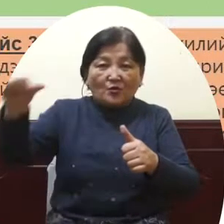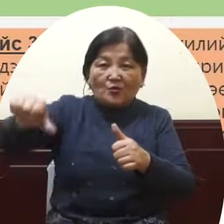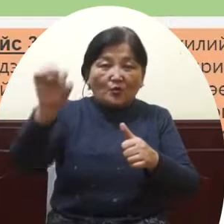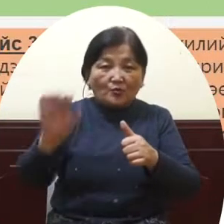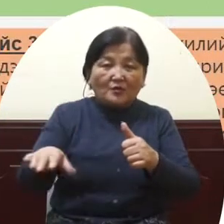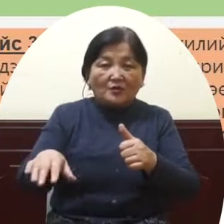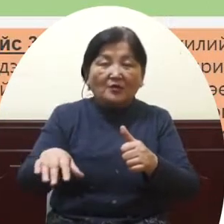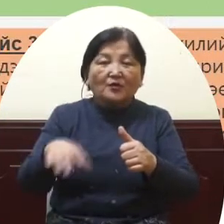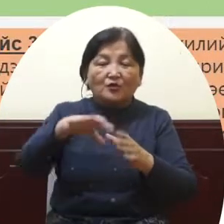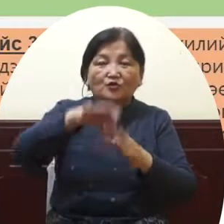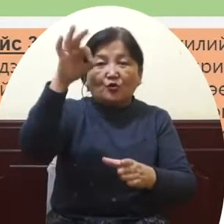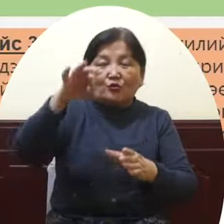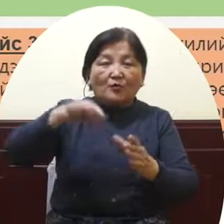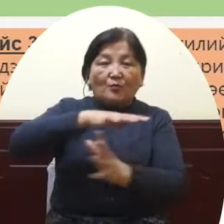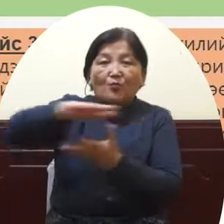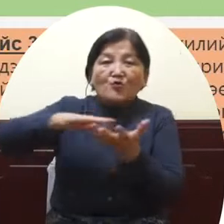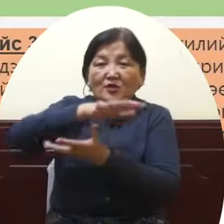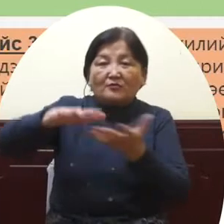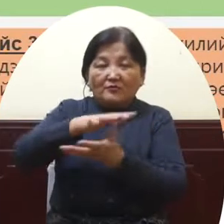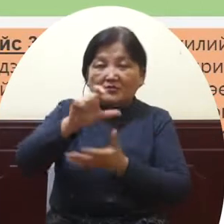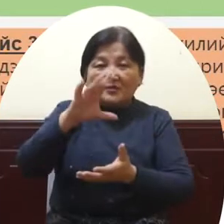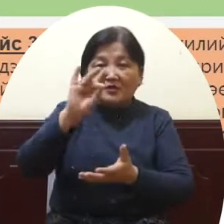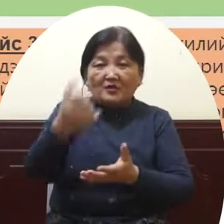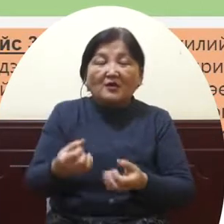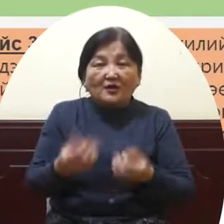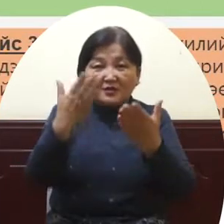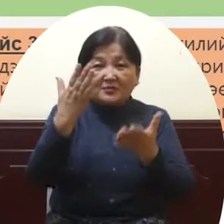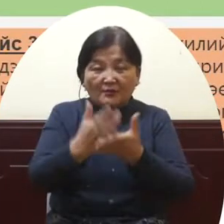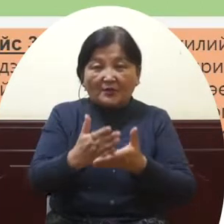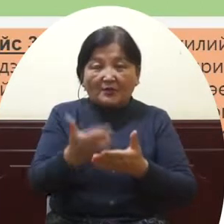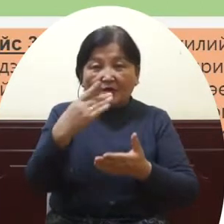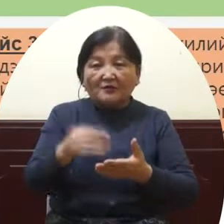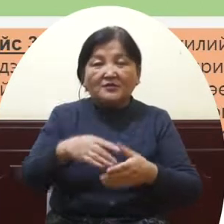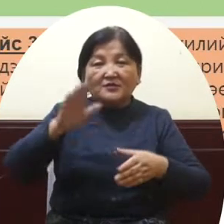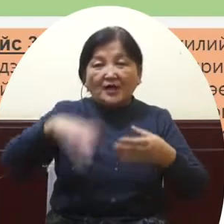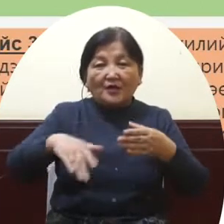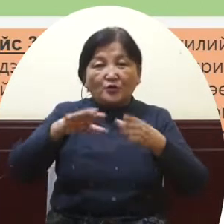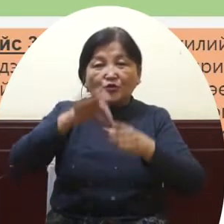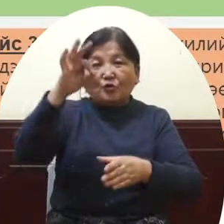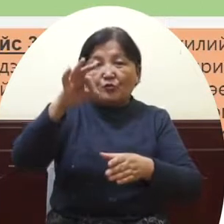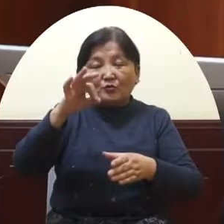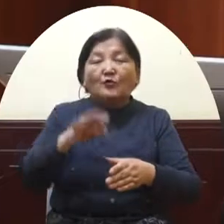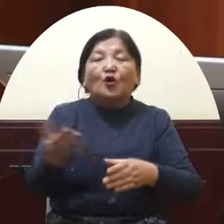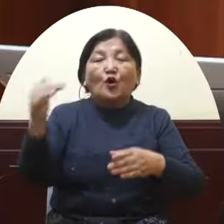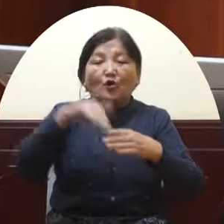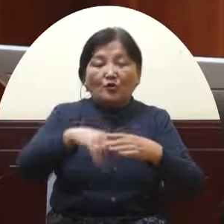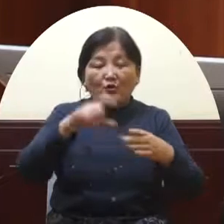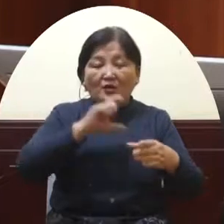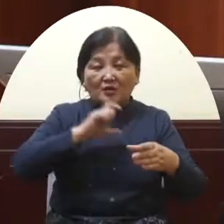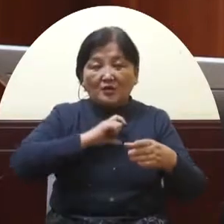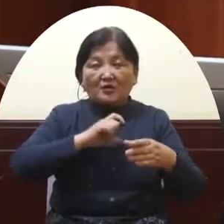бодлантуулсан хэрэг гарсан. Гэнт хэрэгтнүүдийг баримтаар нотлох шүүхээр ял оноосон боловч тэд дараагийн сонгуульд оролцох хэвээрээ үлдлээ.